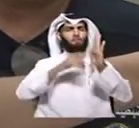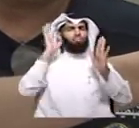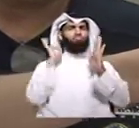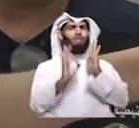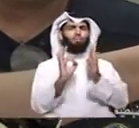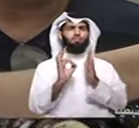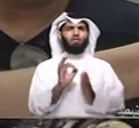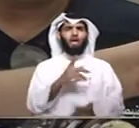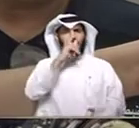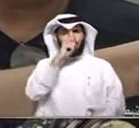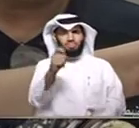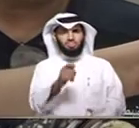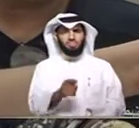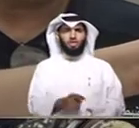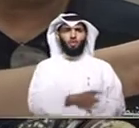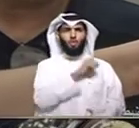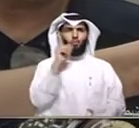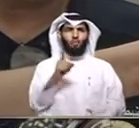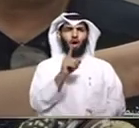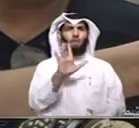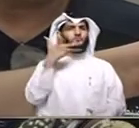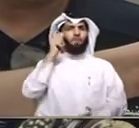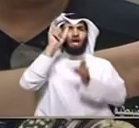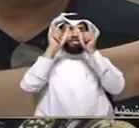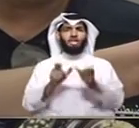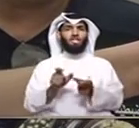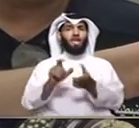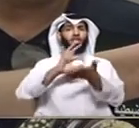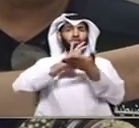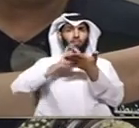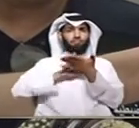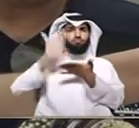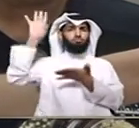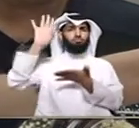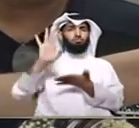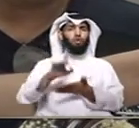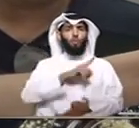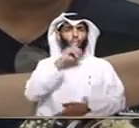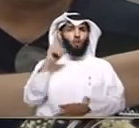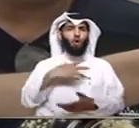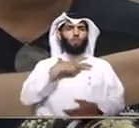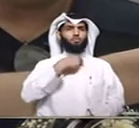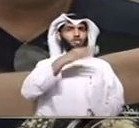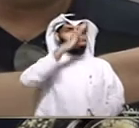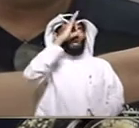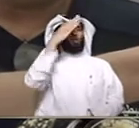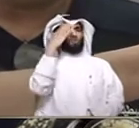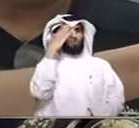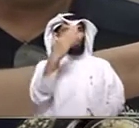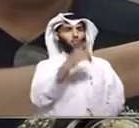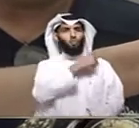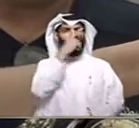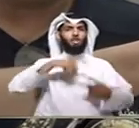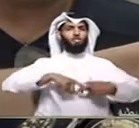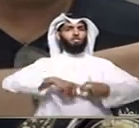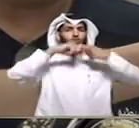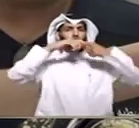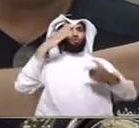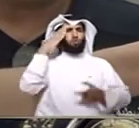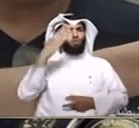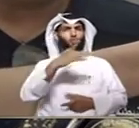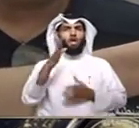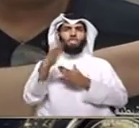المخالفة وكذلك الإبعاد الإداري. أحب أشكر صراحة وزارة الداخلية والجمارك والثروة